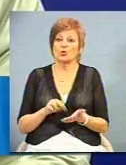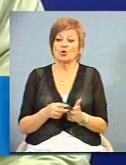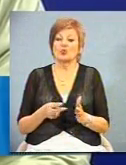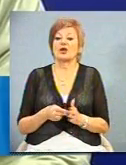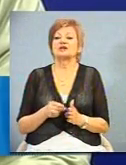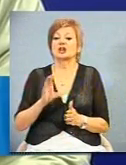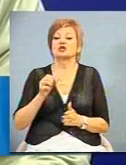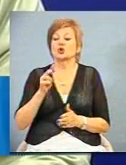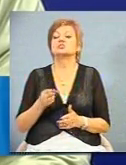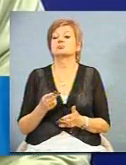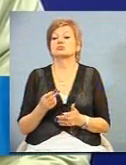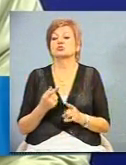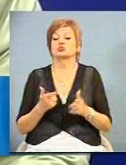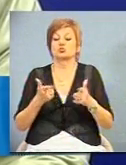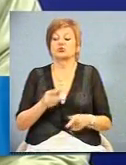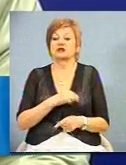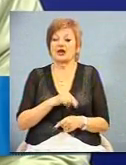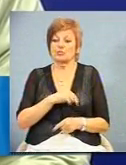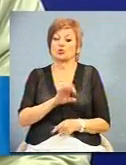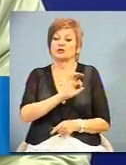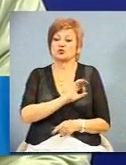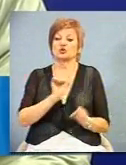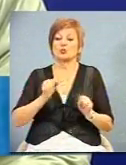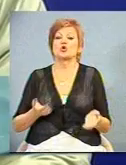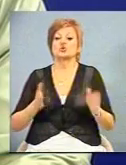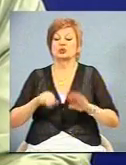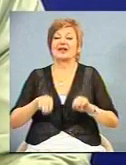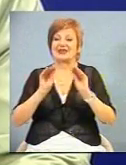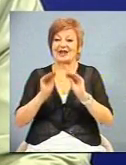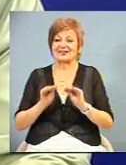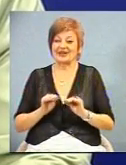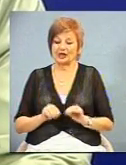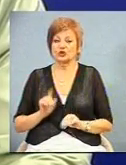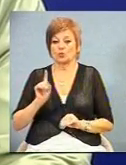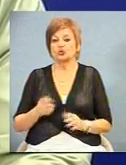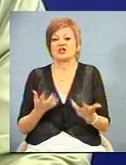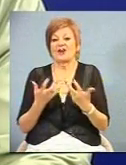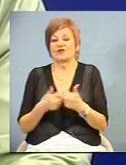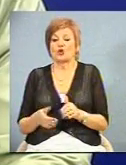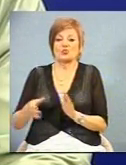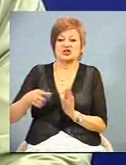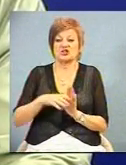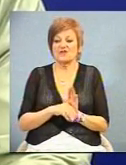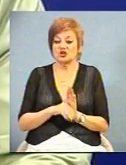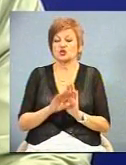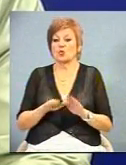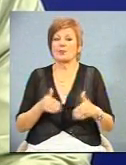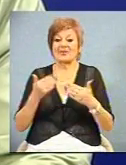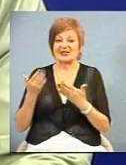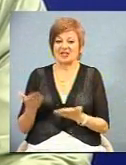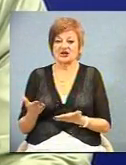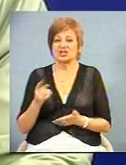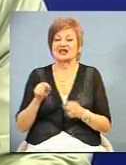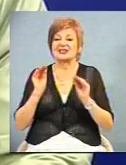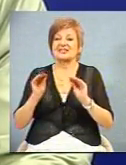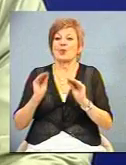допомогою якого бажаючи влаштуватися на роботу в органи юстиції можуть залишити свою анкету, а вона буде автоматично вноситись в пропозиції із